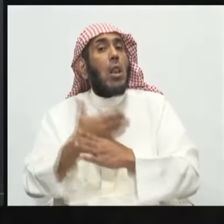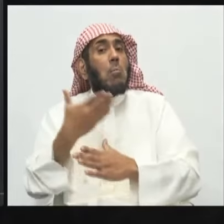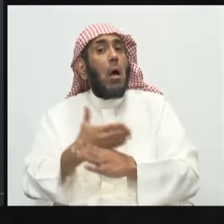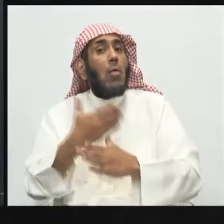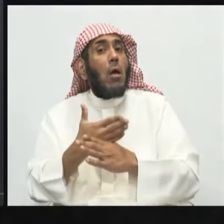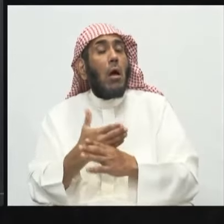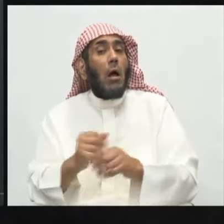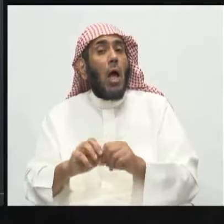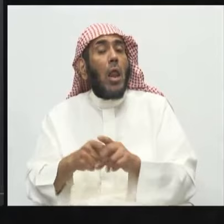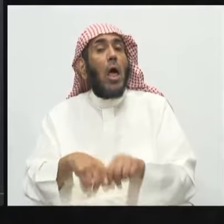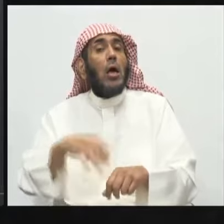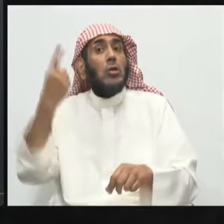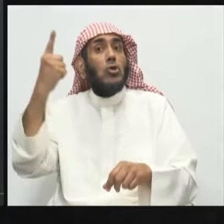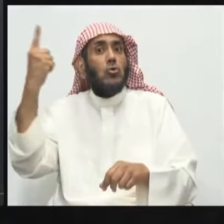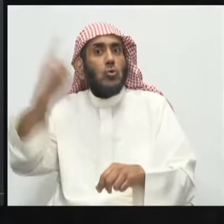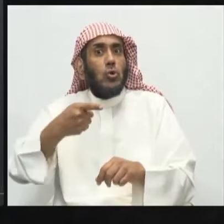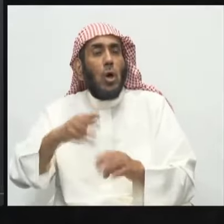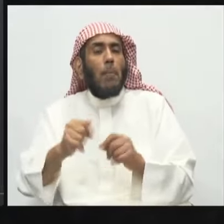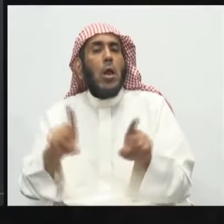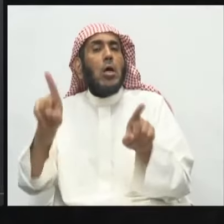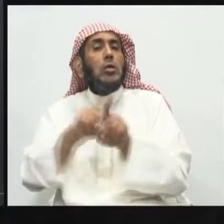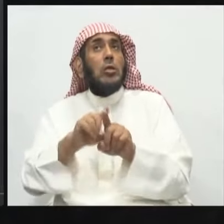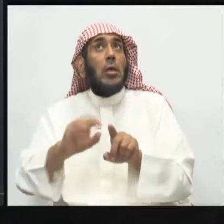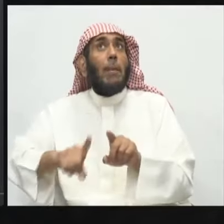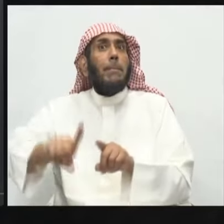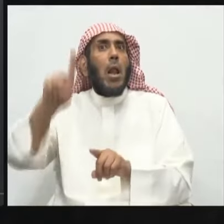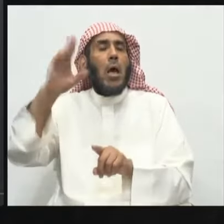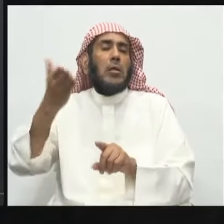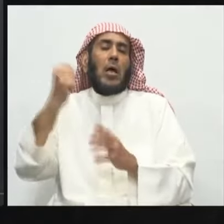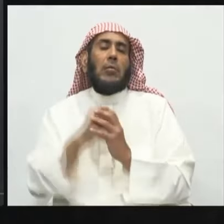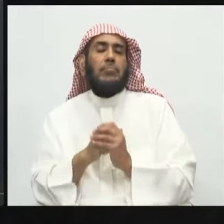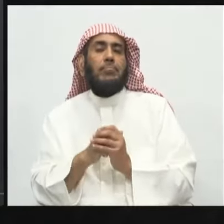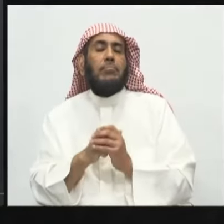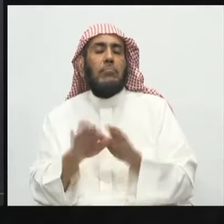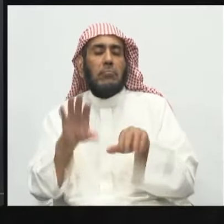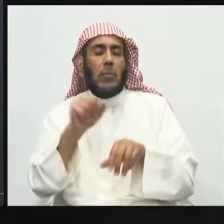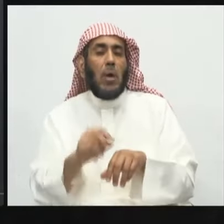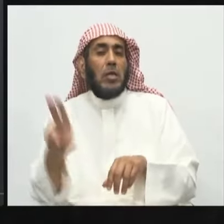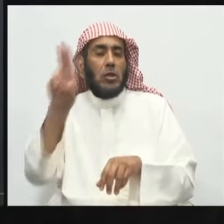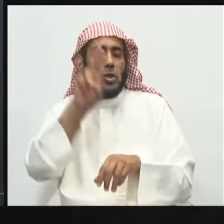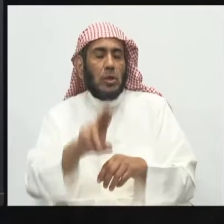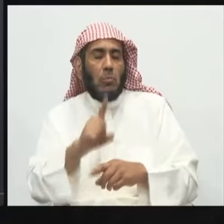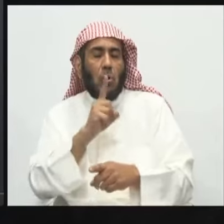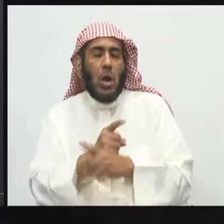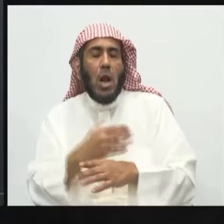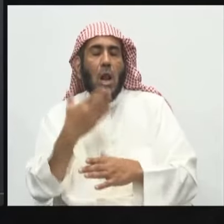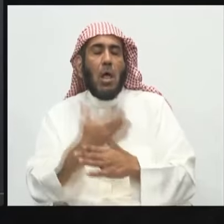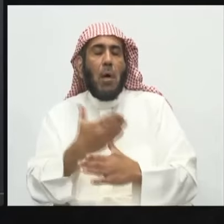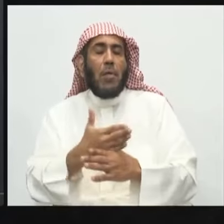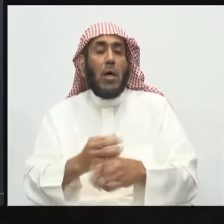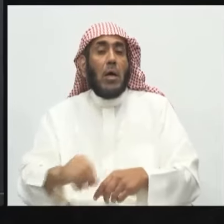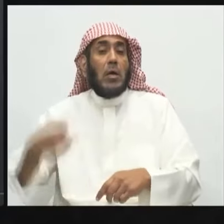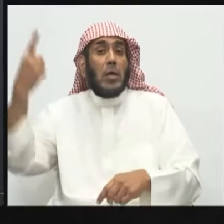كان السحر من الشرك بالله تعالى طيب اسال الان لماذا كان